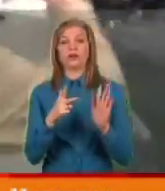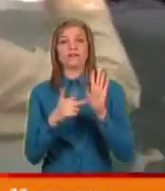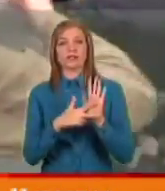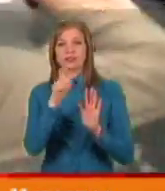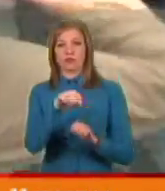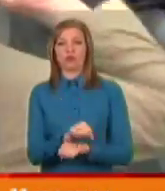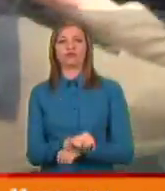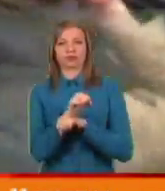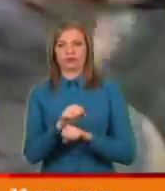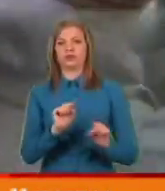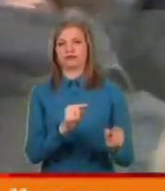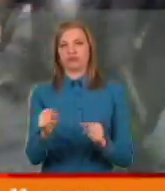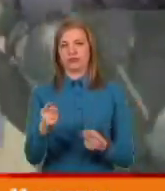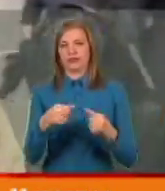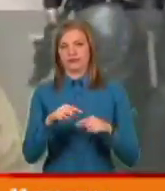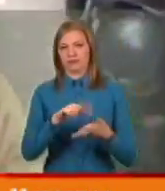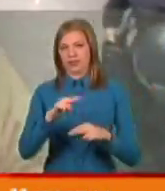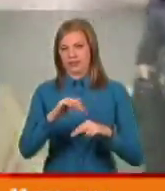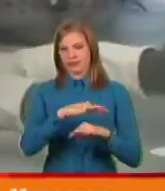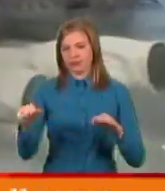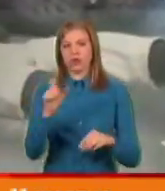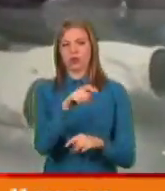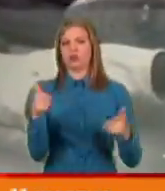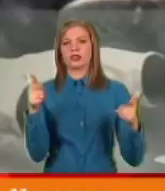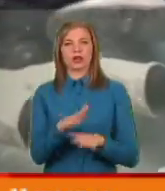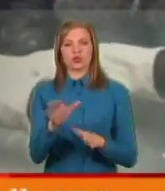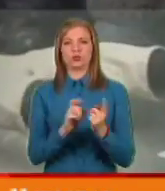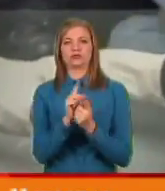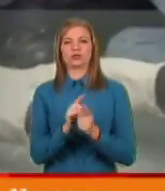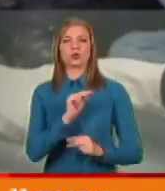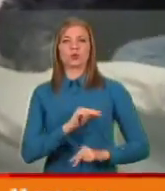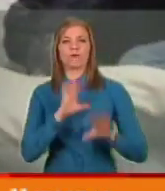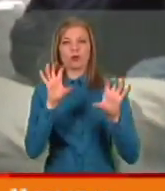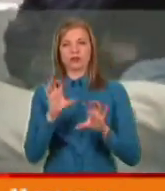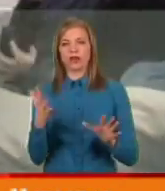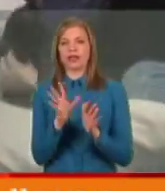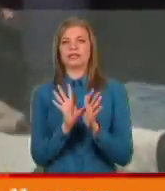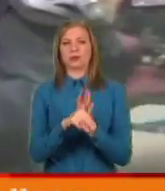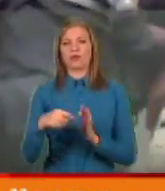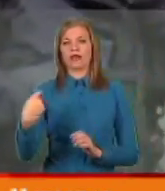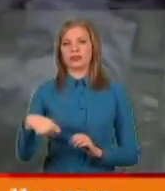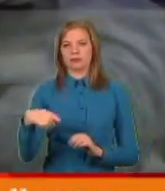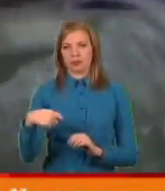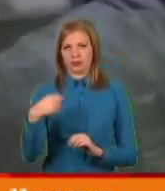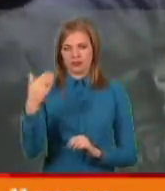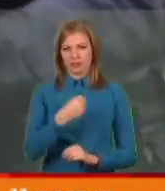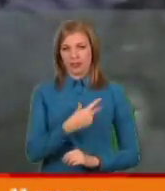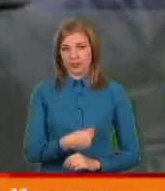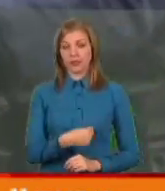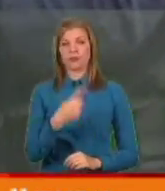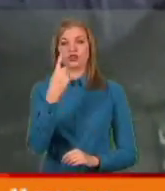Вісьмох протестувальників забрали до відділків. Люди не згодні із змінами трудового законодавства, які запровадив президент Еммануель